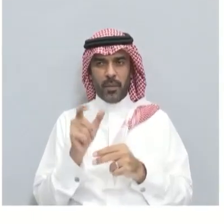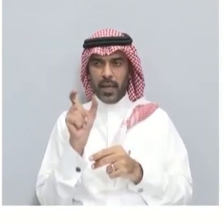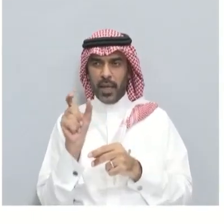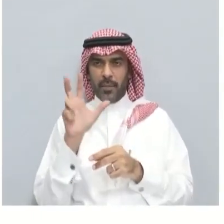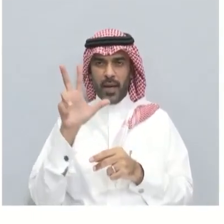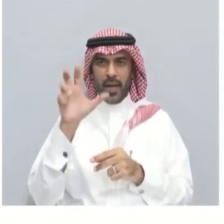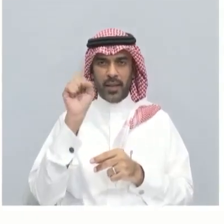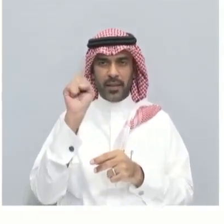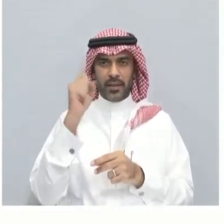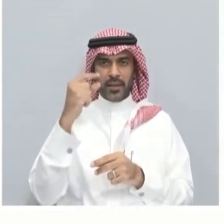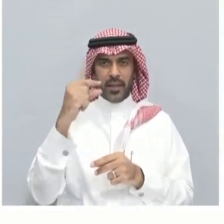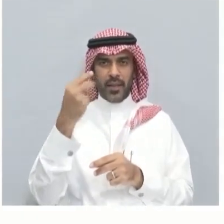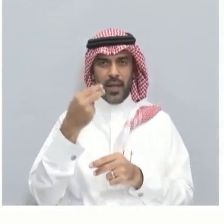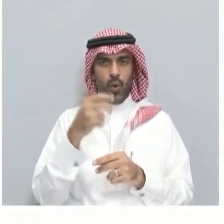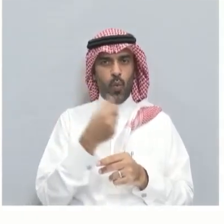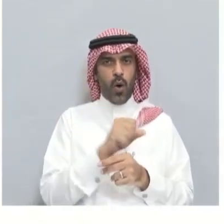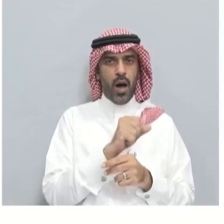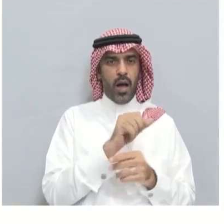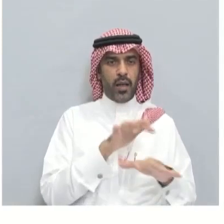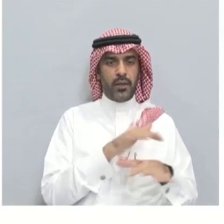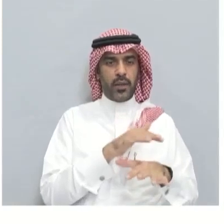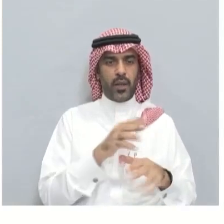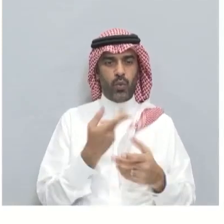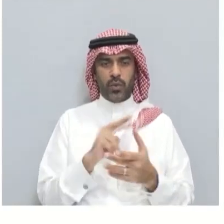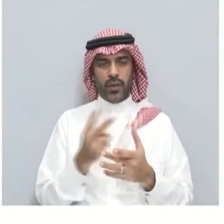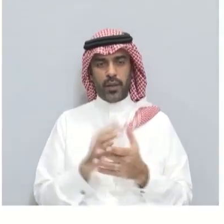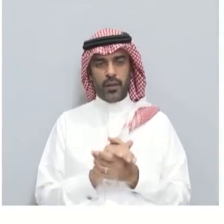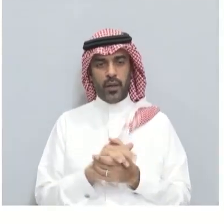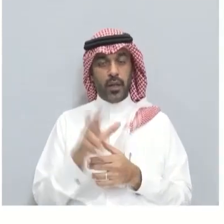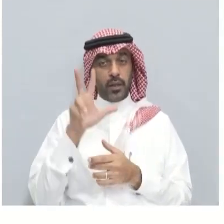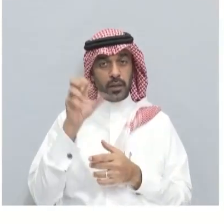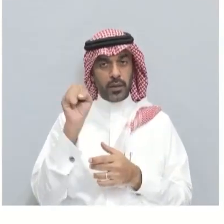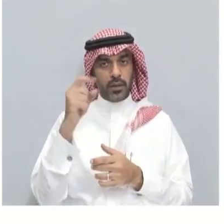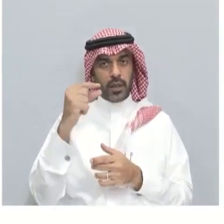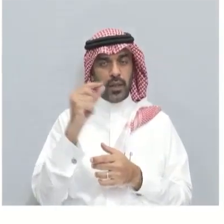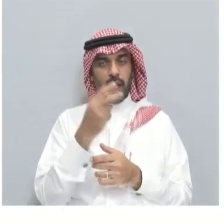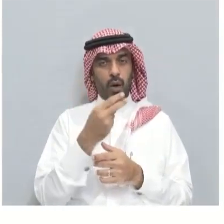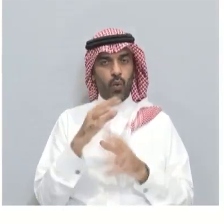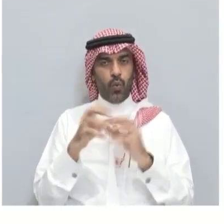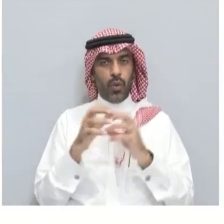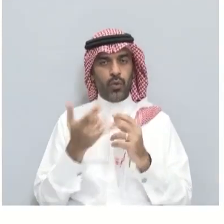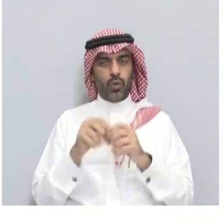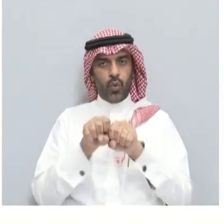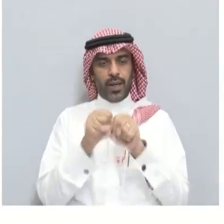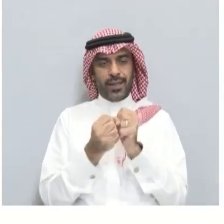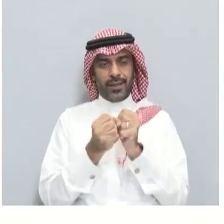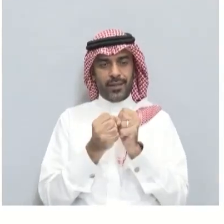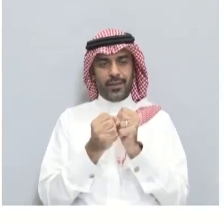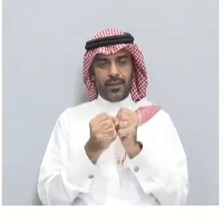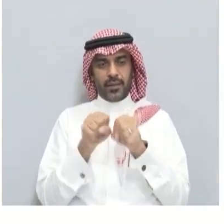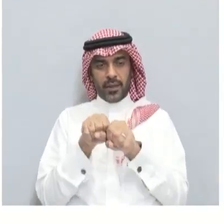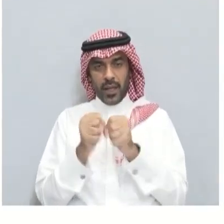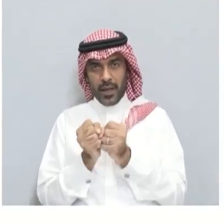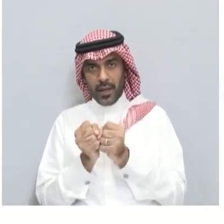من المصطلحات الصدع والزلزال لاحظنا الصدع هو عباره عن ايش ذكرناه كسر تتحرك حوله